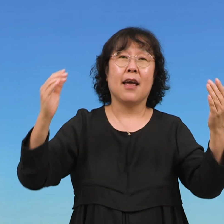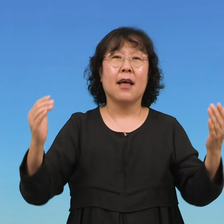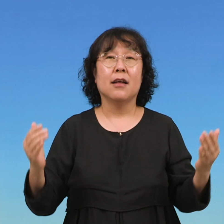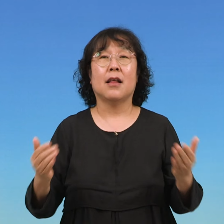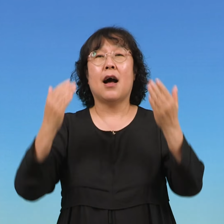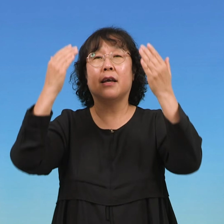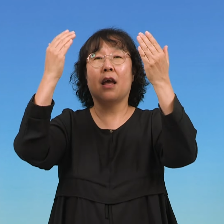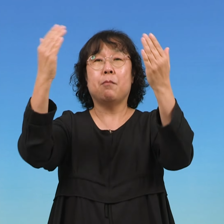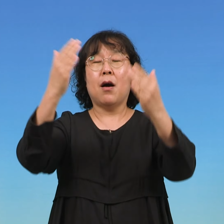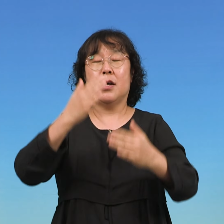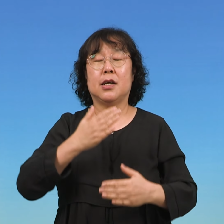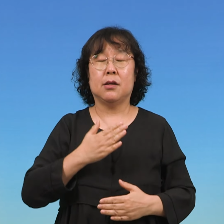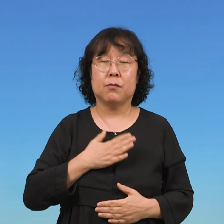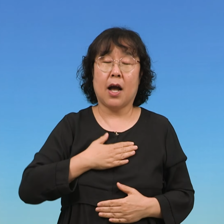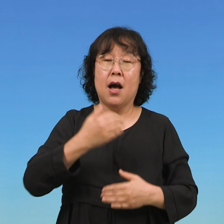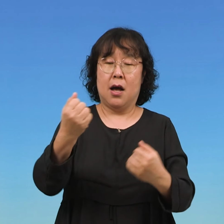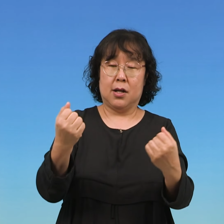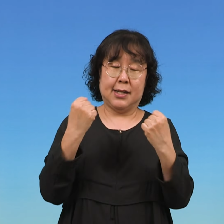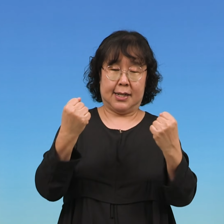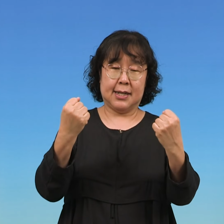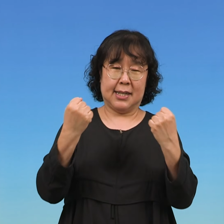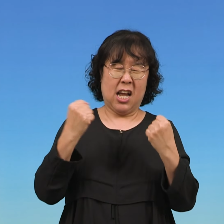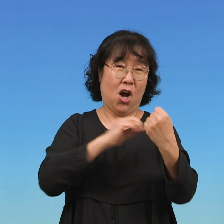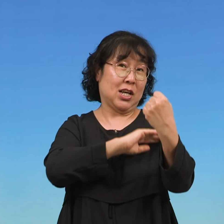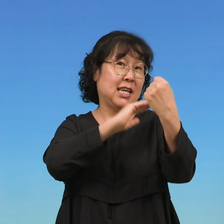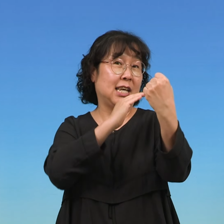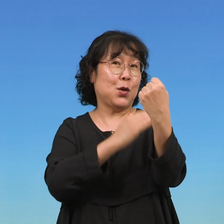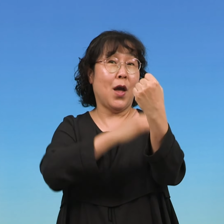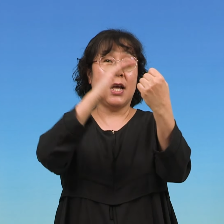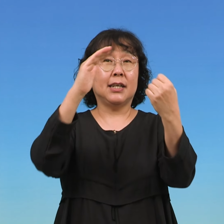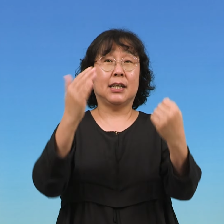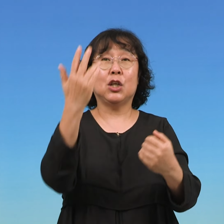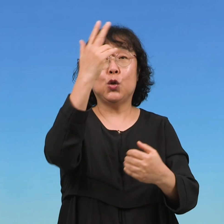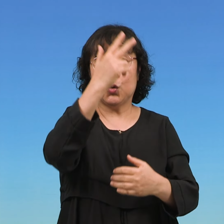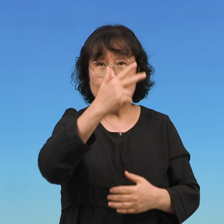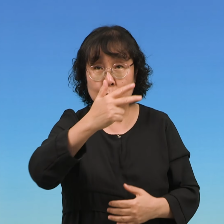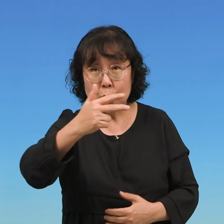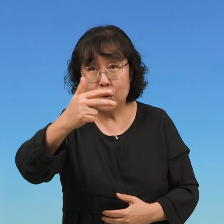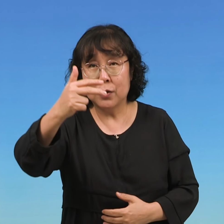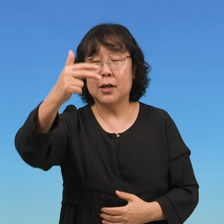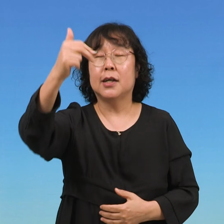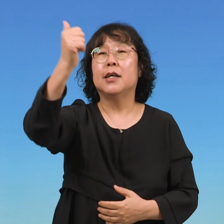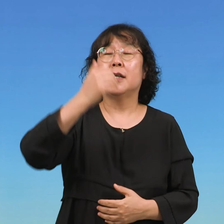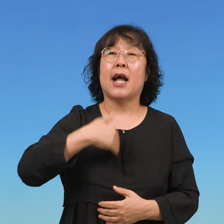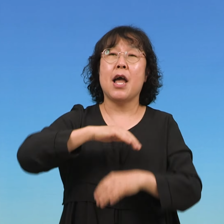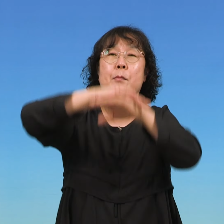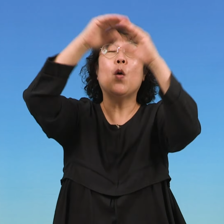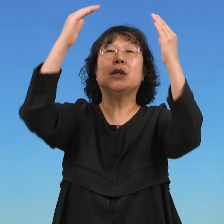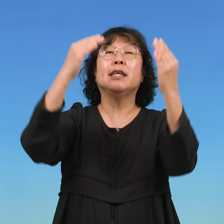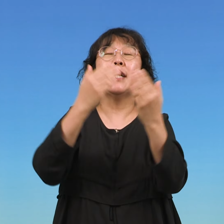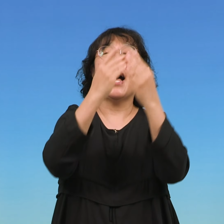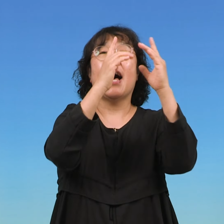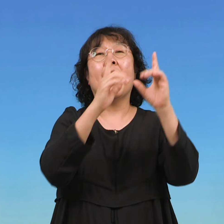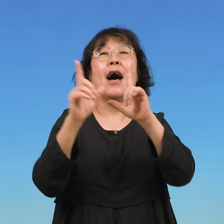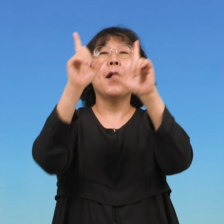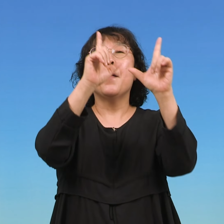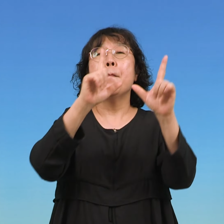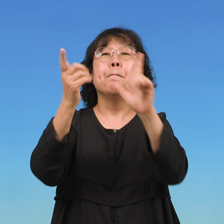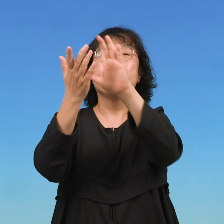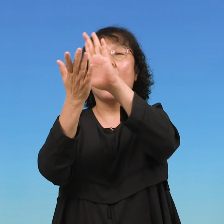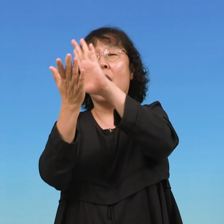크신 사랑 찬양해 나의 힘과 능력이 되신 주 날 모든